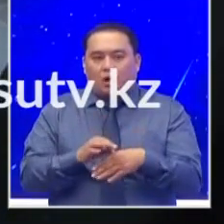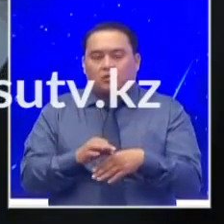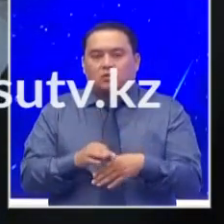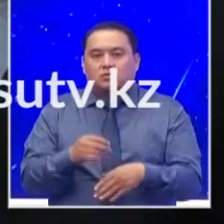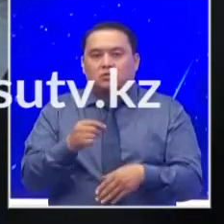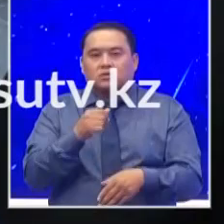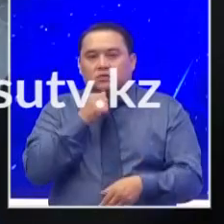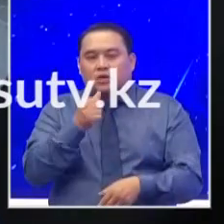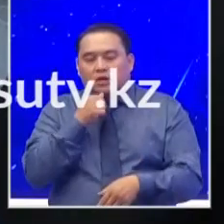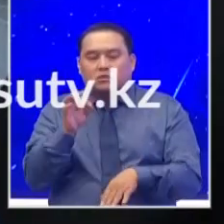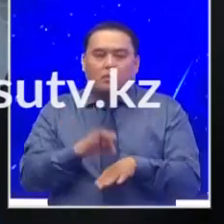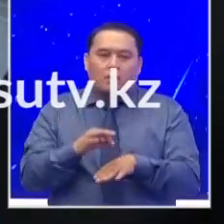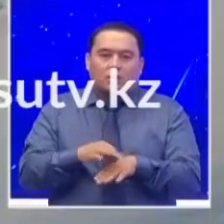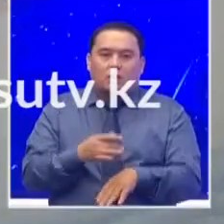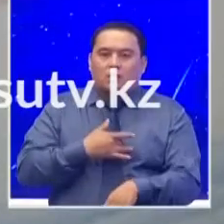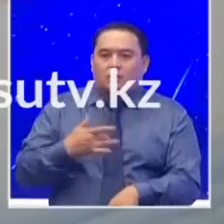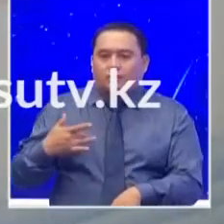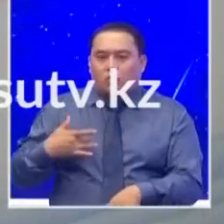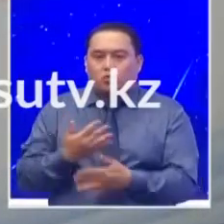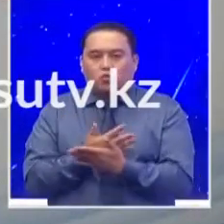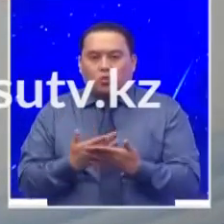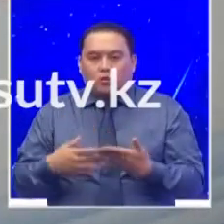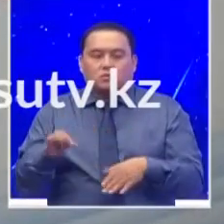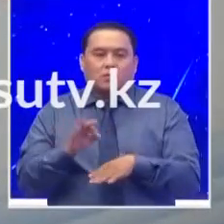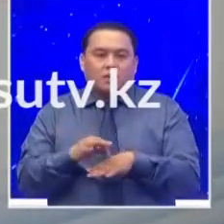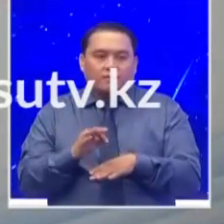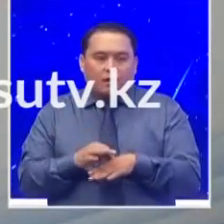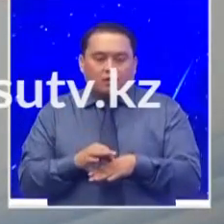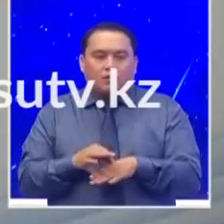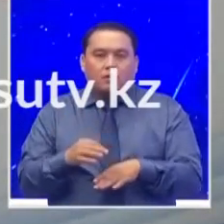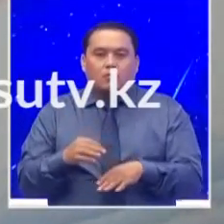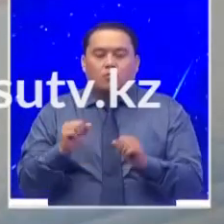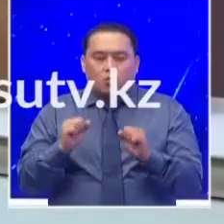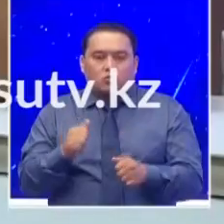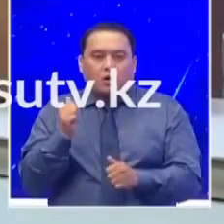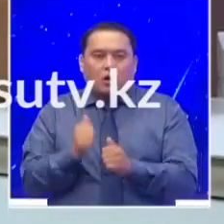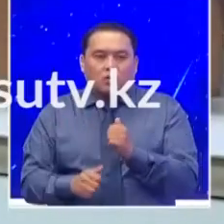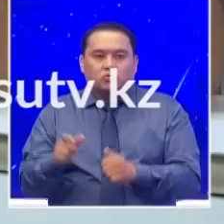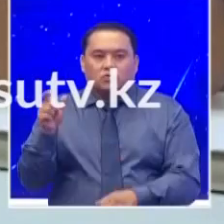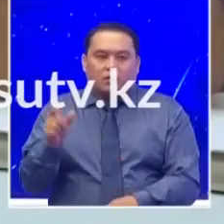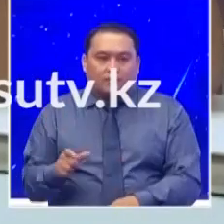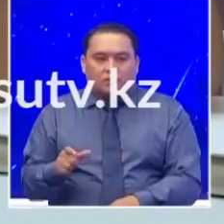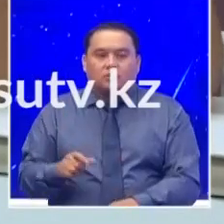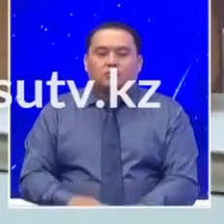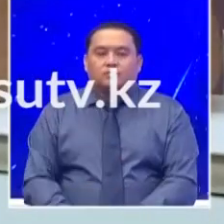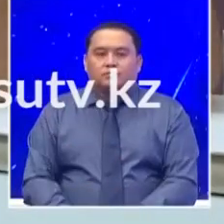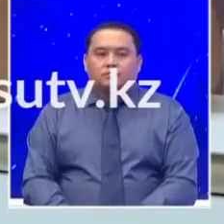от сахарного диабета, онкологических и многих других заболеваний. Стать донором может каждый совершеннолетний гражданин